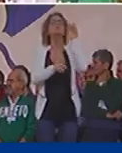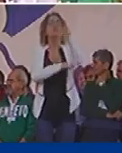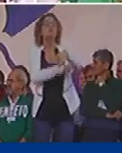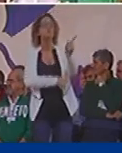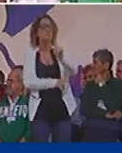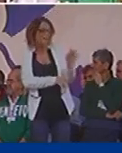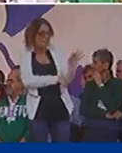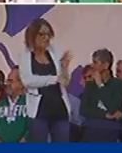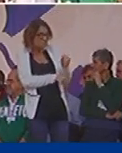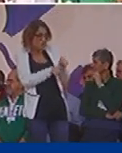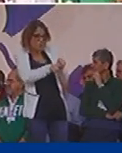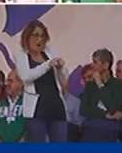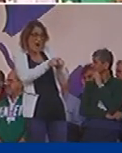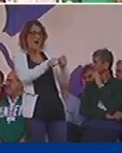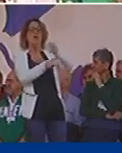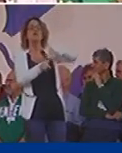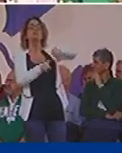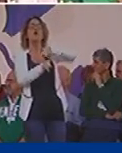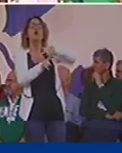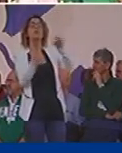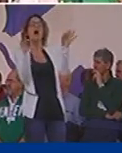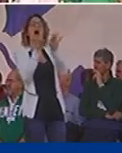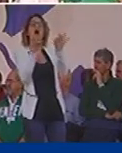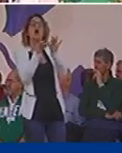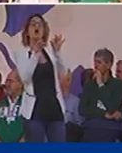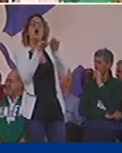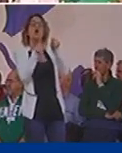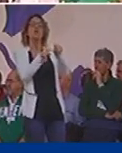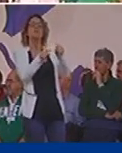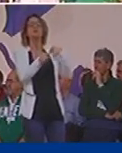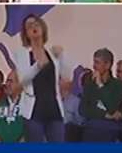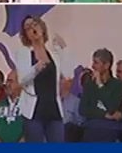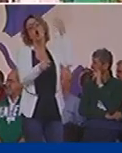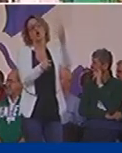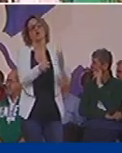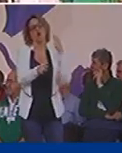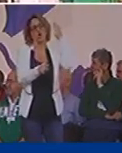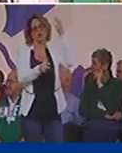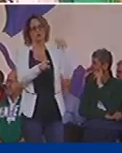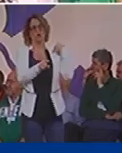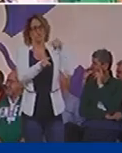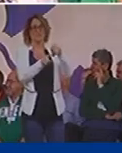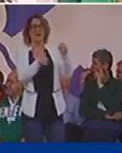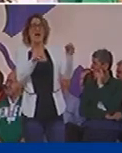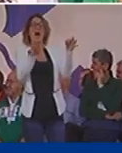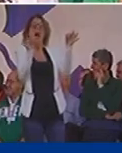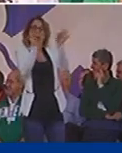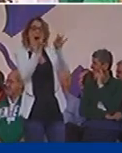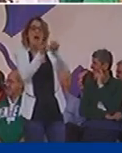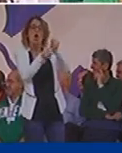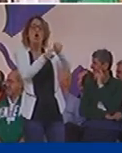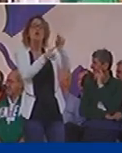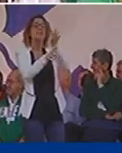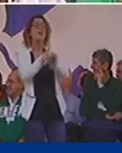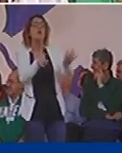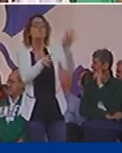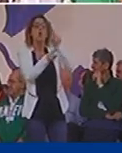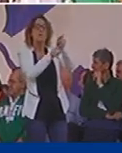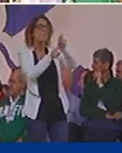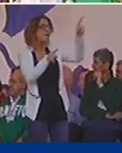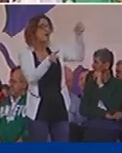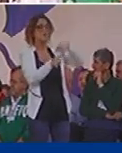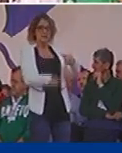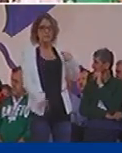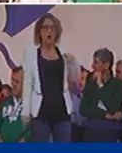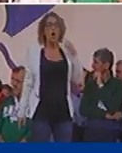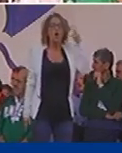percentuale. Noi gli accordi di cui sono orgoglioso, gli accordi europei di cui sono